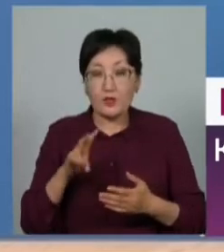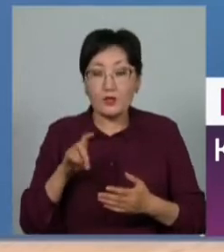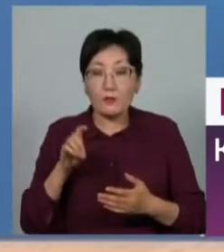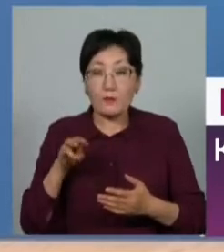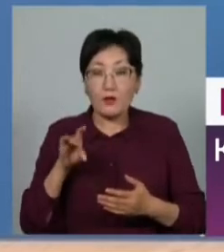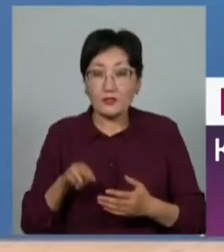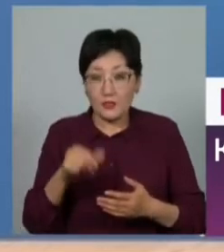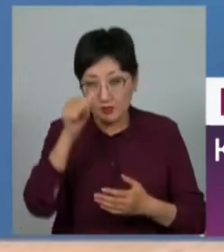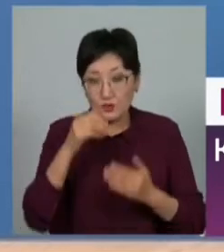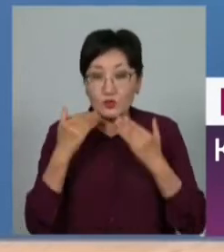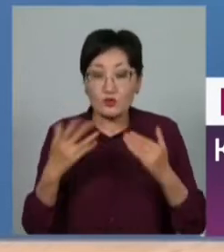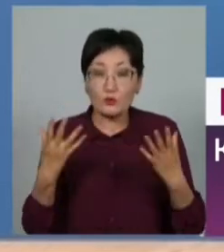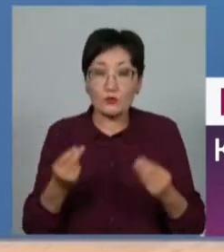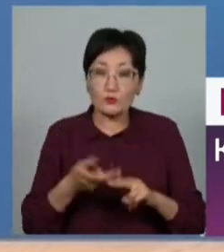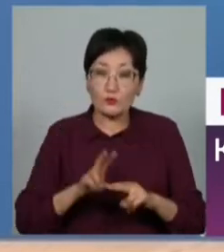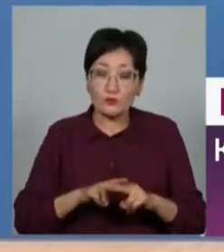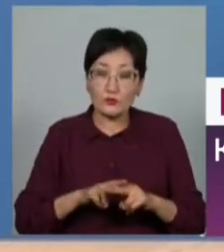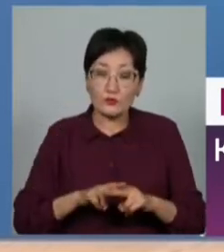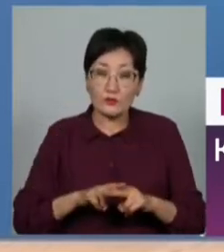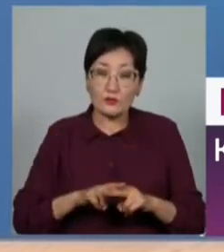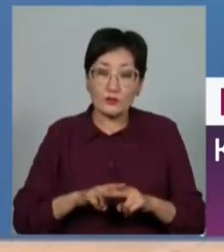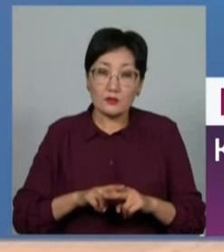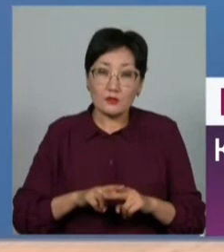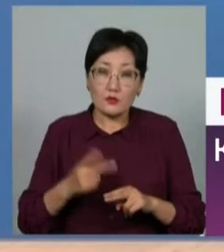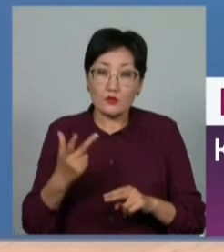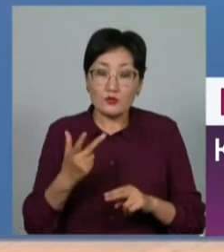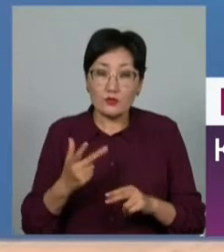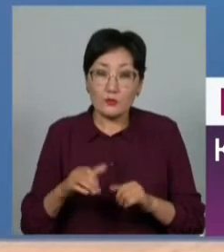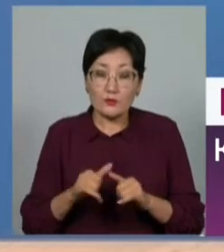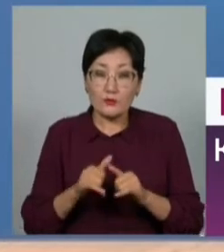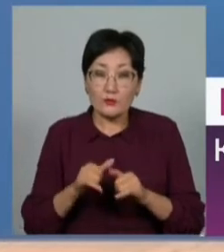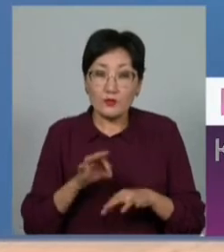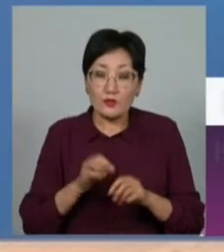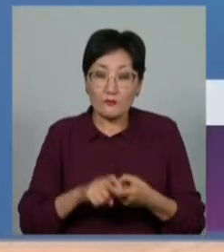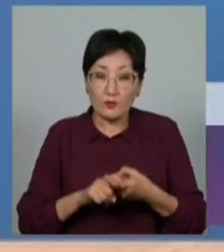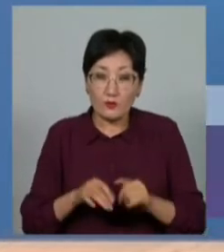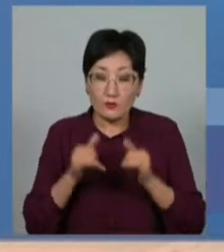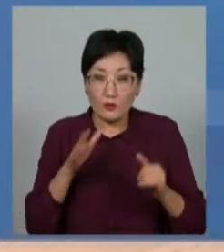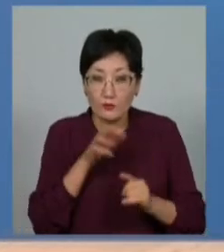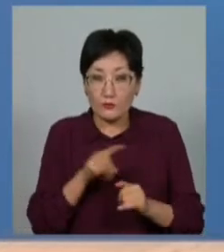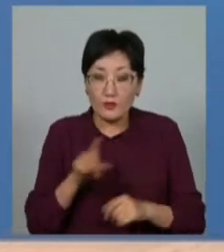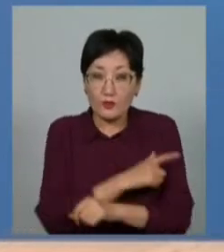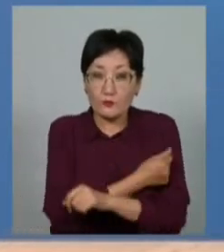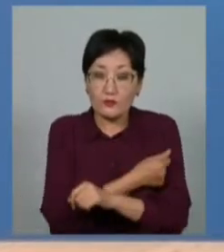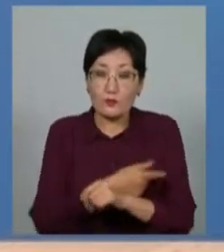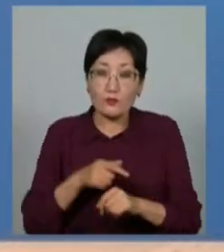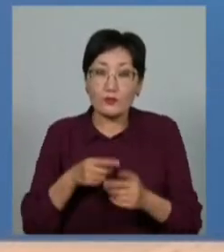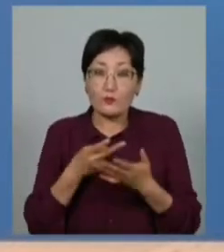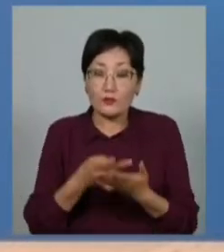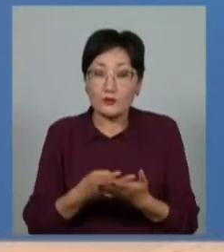айының соңғы күндері өте қатты, біздің жаңа үшінші толқын келген кезінде біздің ауруханаға тәулік бойынша